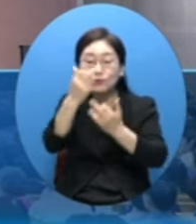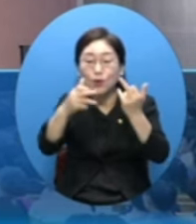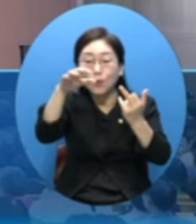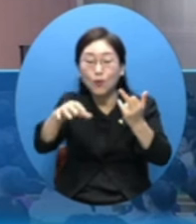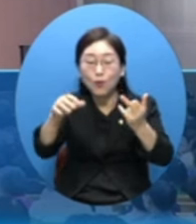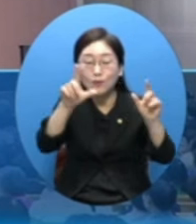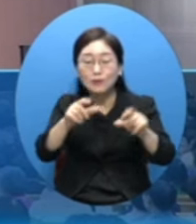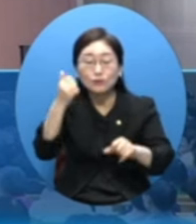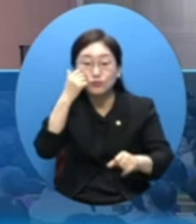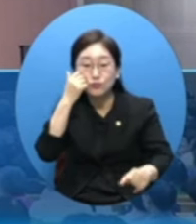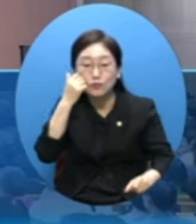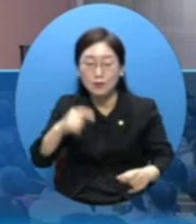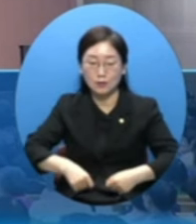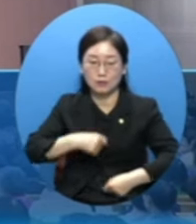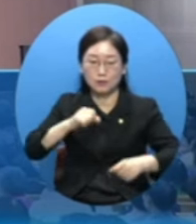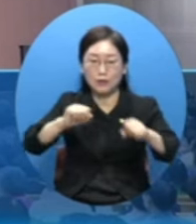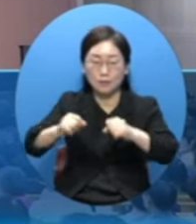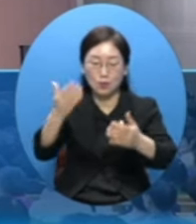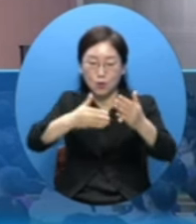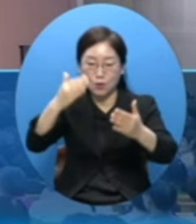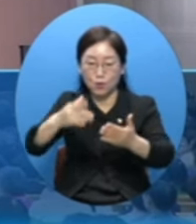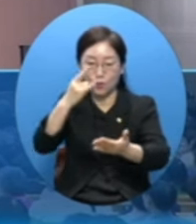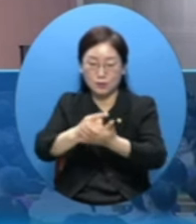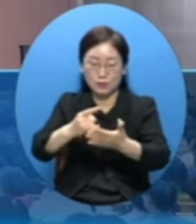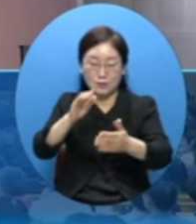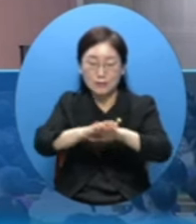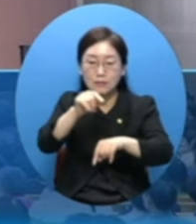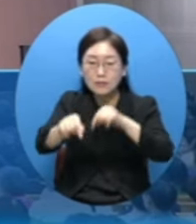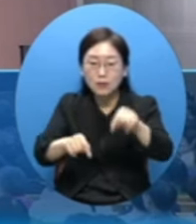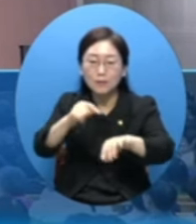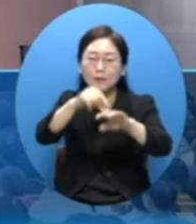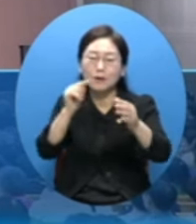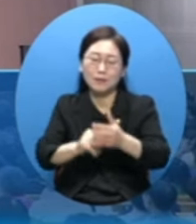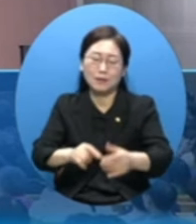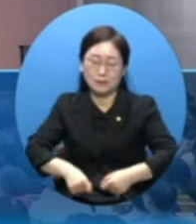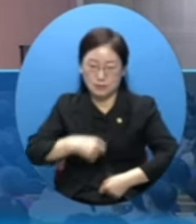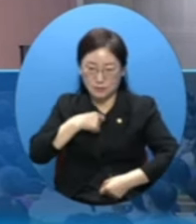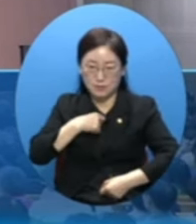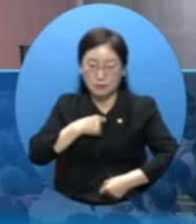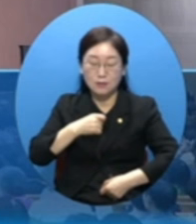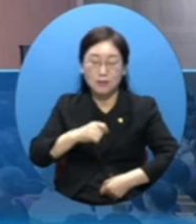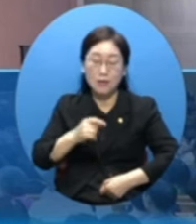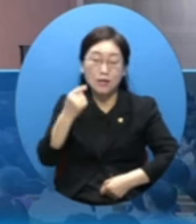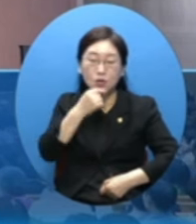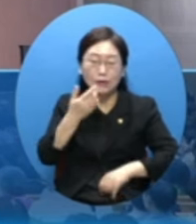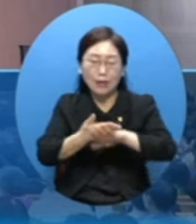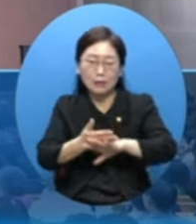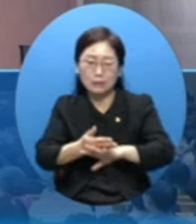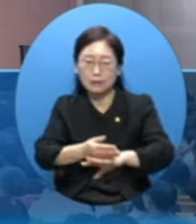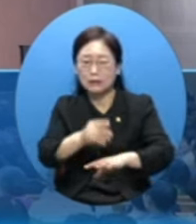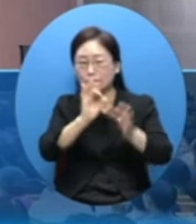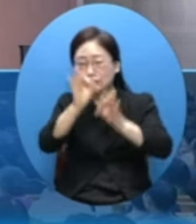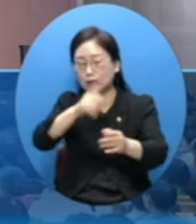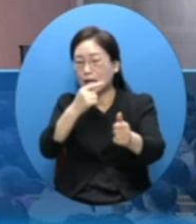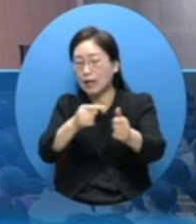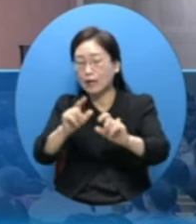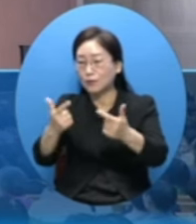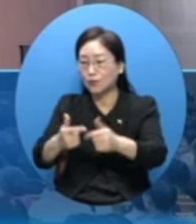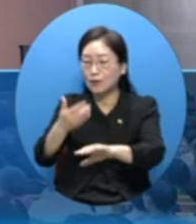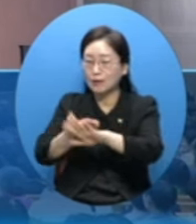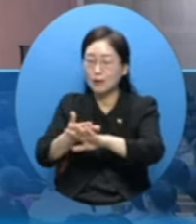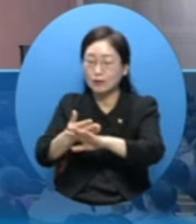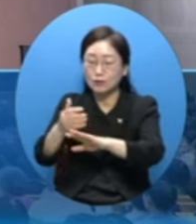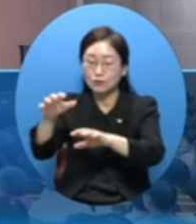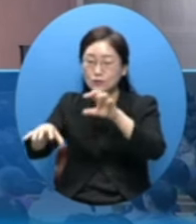정직하게 행하며 공의를 실천하며 그의 마음에 진실을 말하며 그의 혀로 남을 허물하지 아니하고 그의 이웃에게 악을